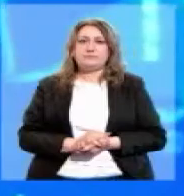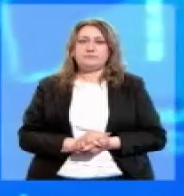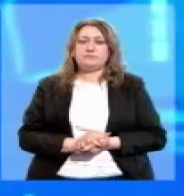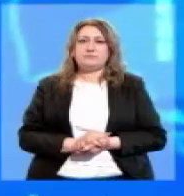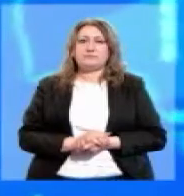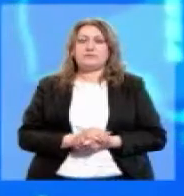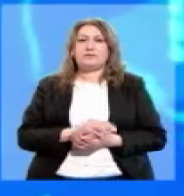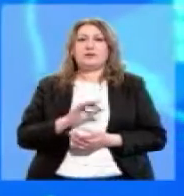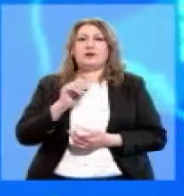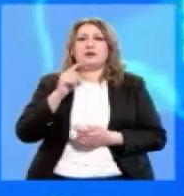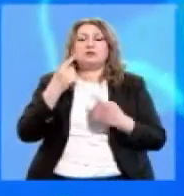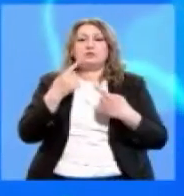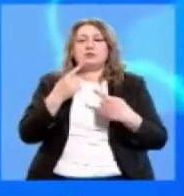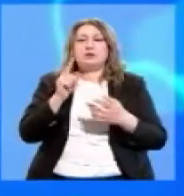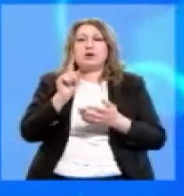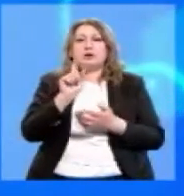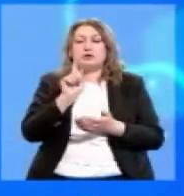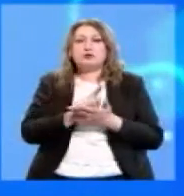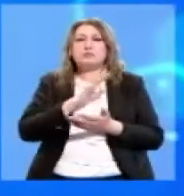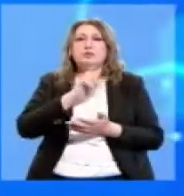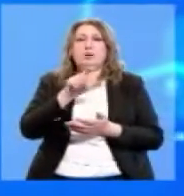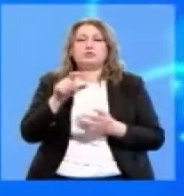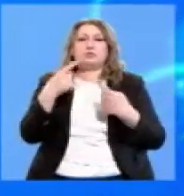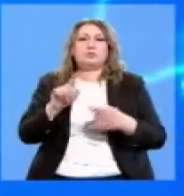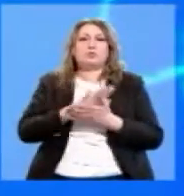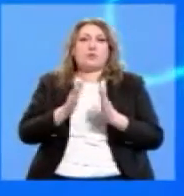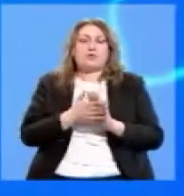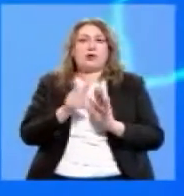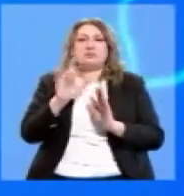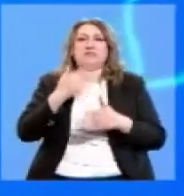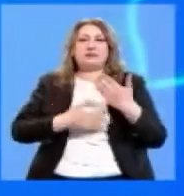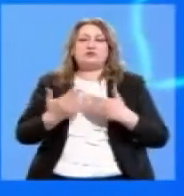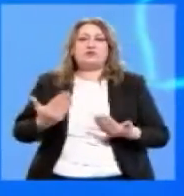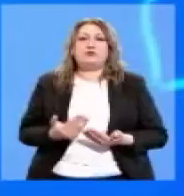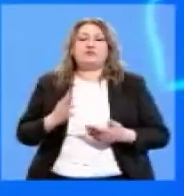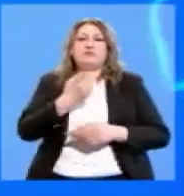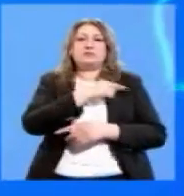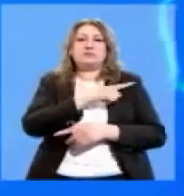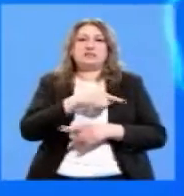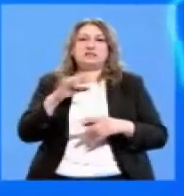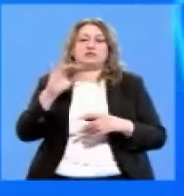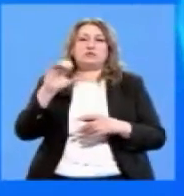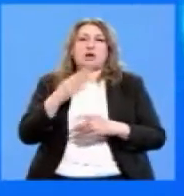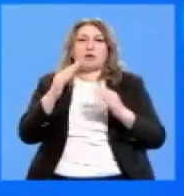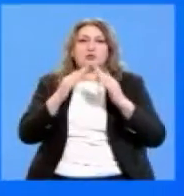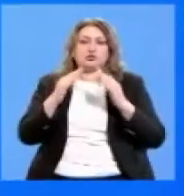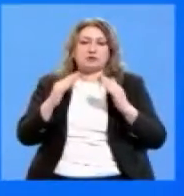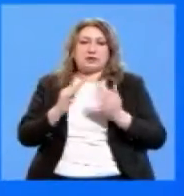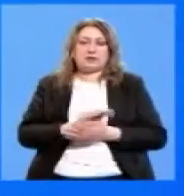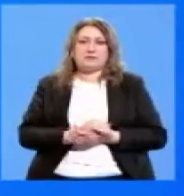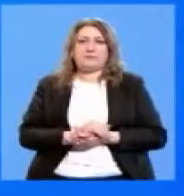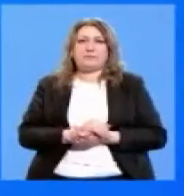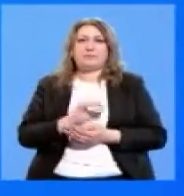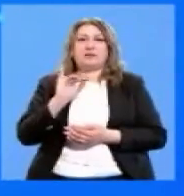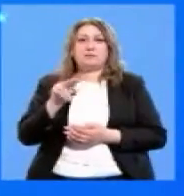Медициналық және әлеметтік мекемелерде тұратын мүгедек жандарға басқаша ерекше жағдай жасалуға жет, өйткені олар жылдар бойы тіпті кейде